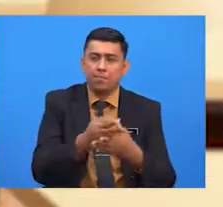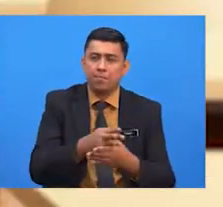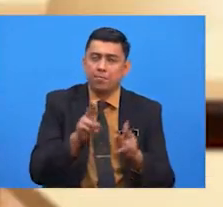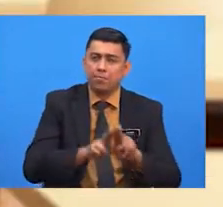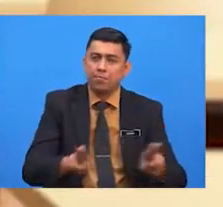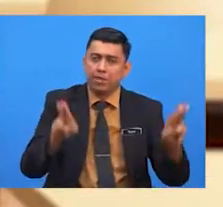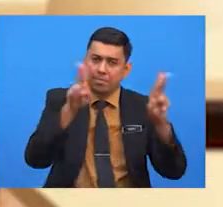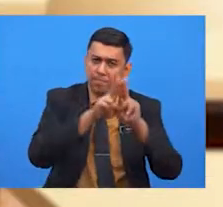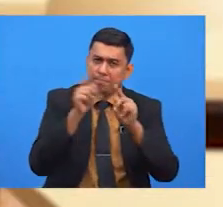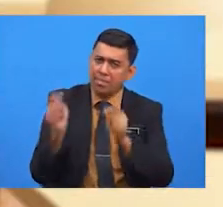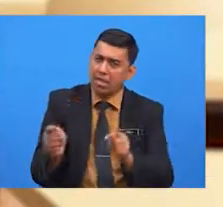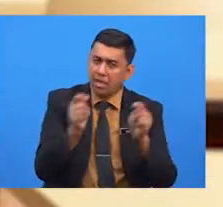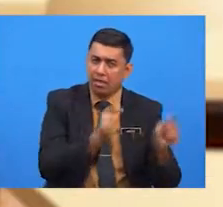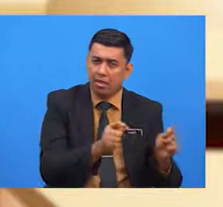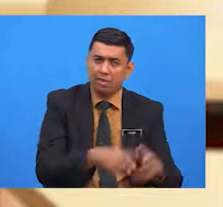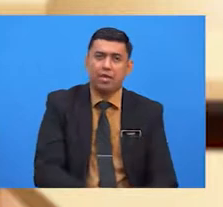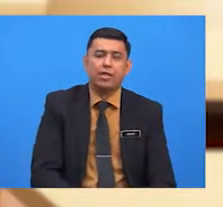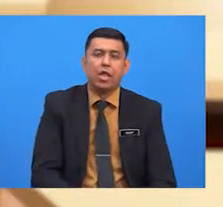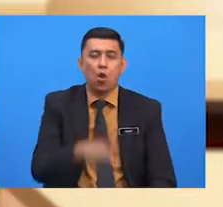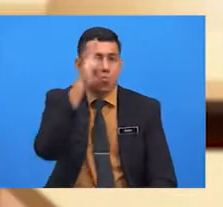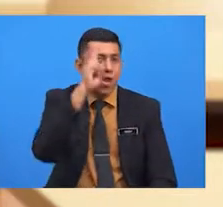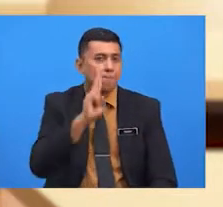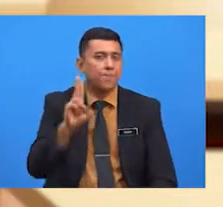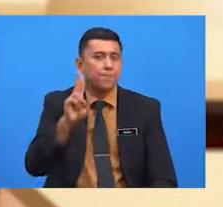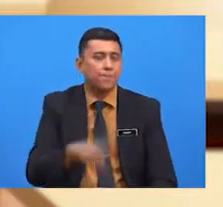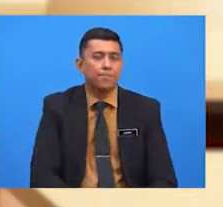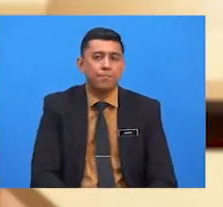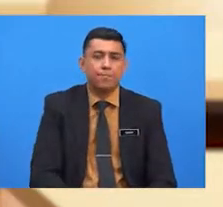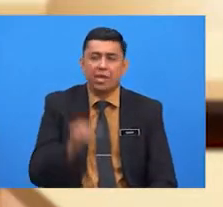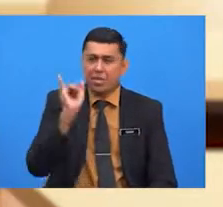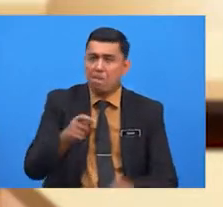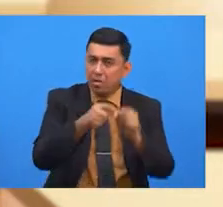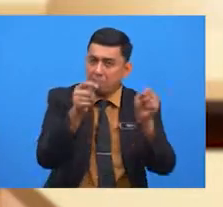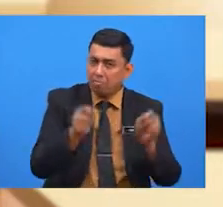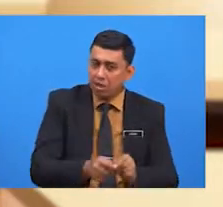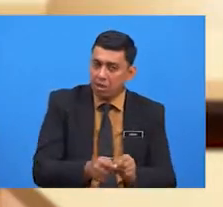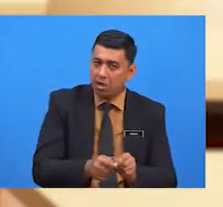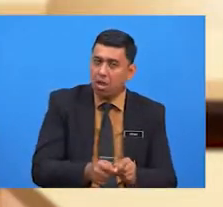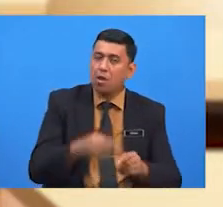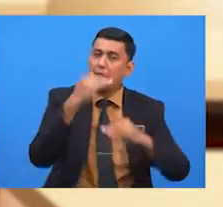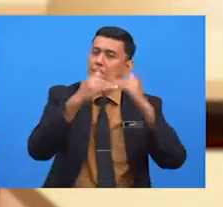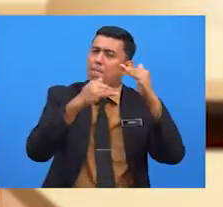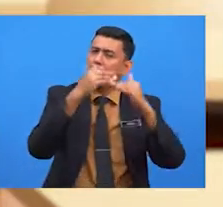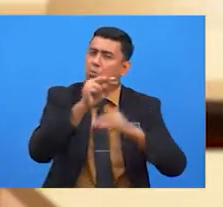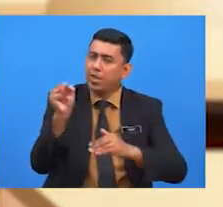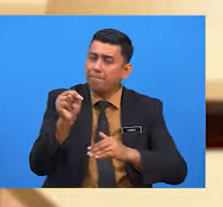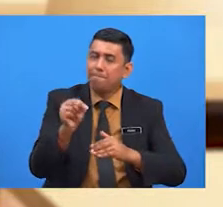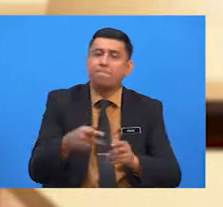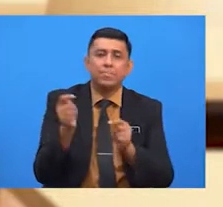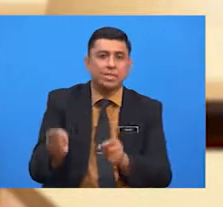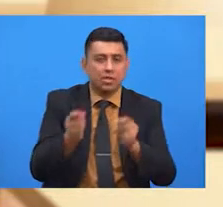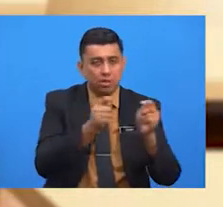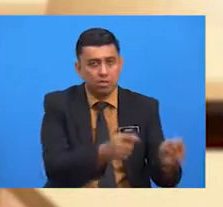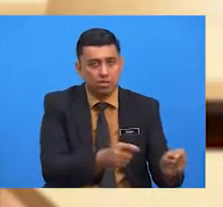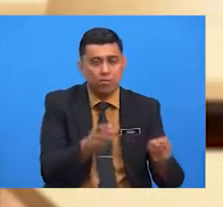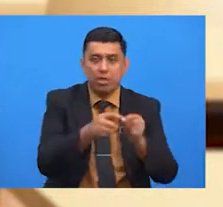pusat pentadbiran dan keagamaan yang menempatkan bangunan pentadbiran,